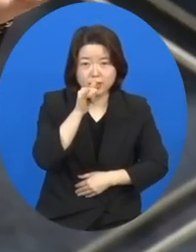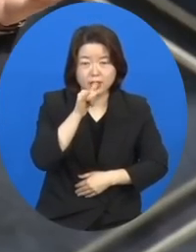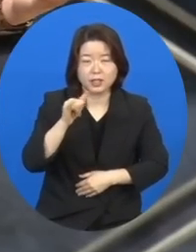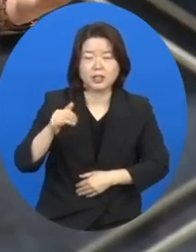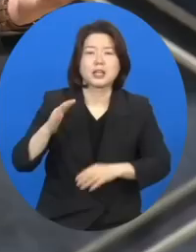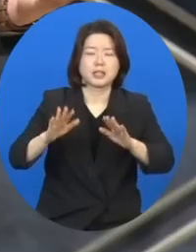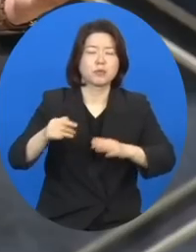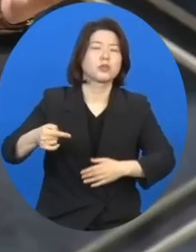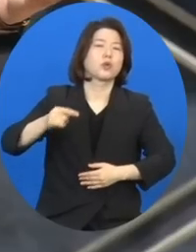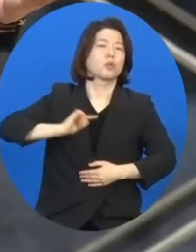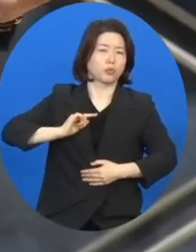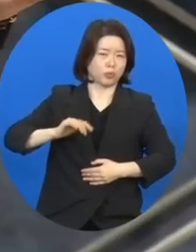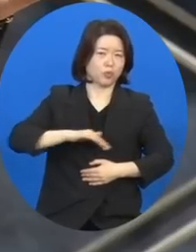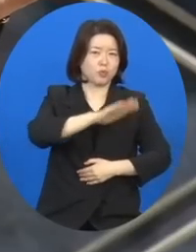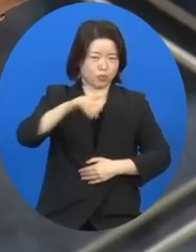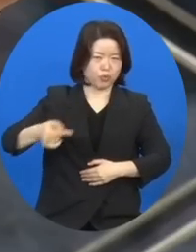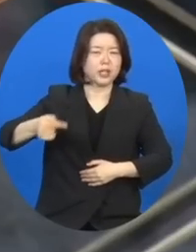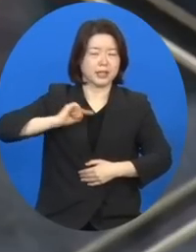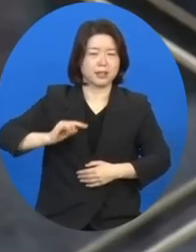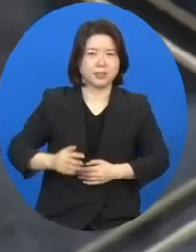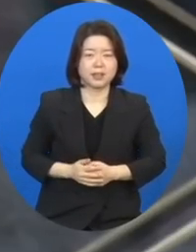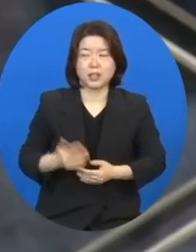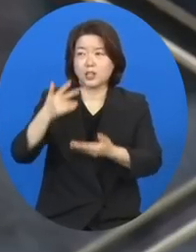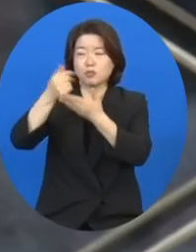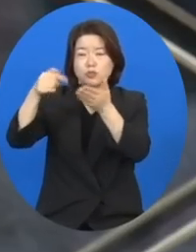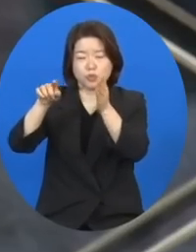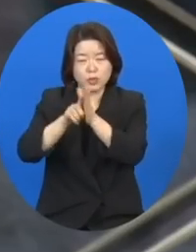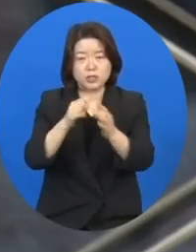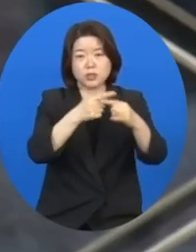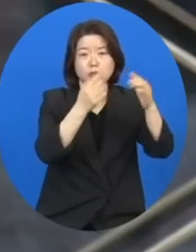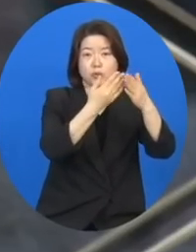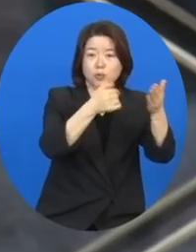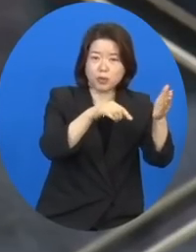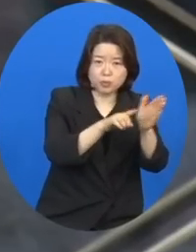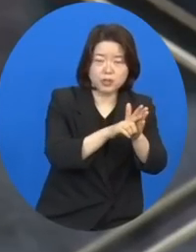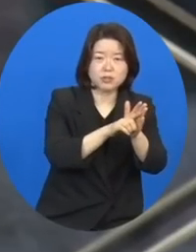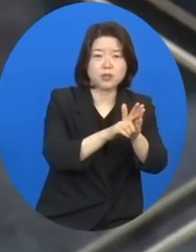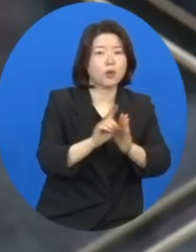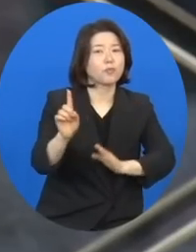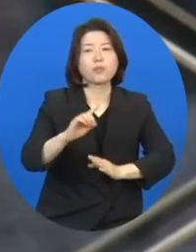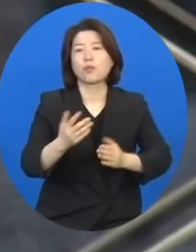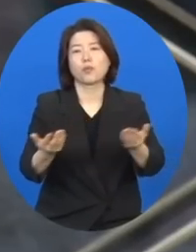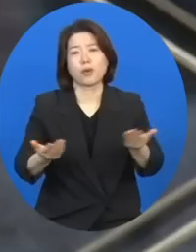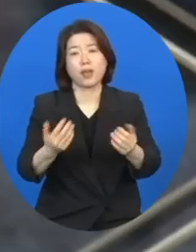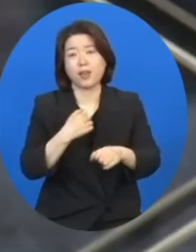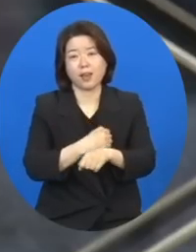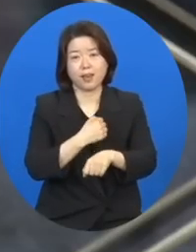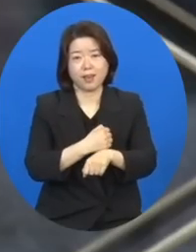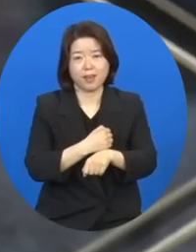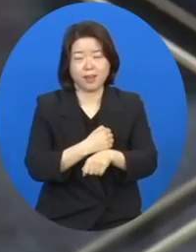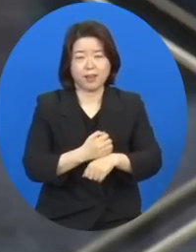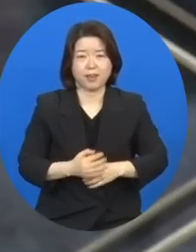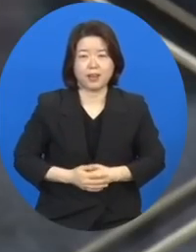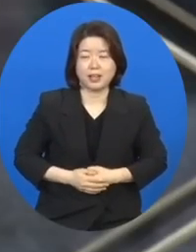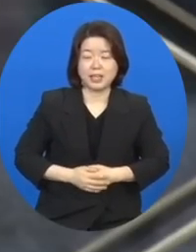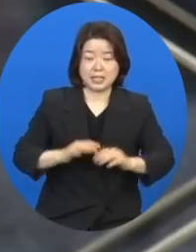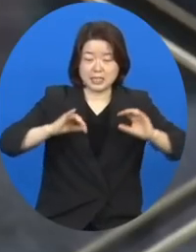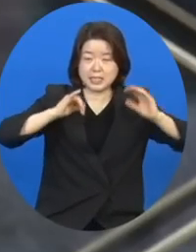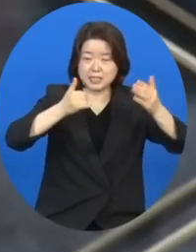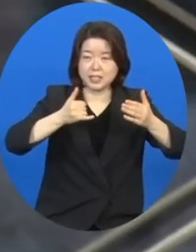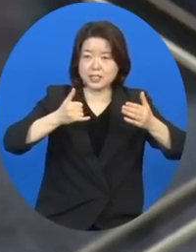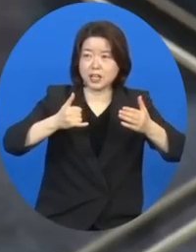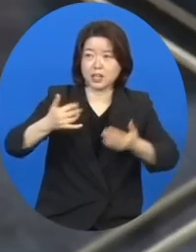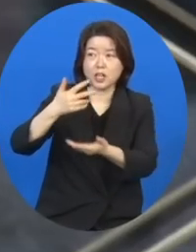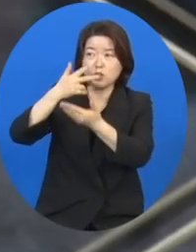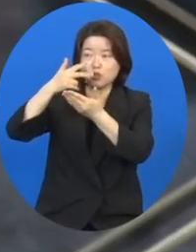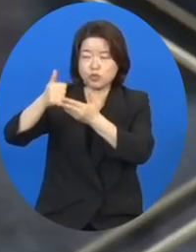우리 차례 아닙니까? 우리가 주를 위하여서, 교회를 위하여서, 또한 이 세상에 하나님 임재가 가득할 수 있도록 교회를